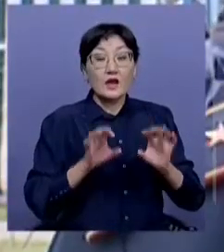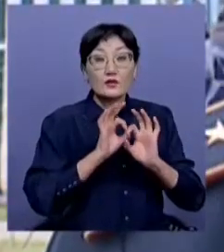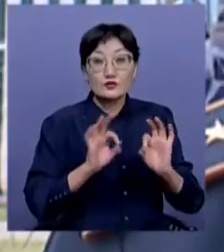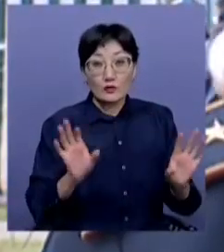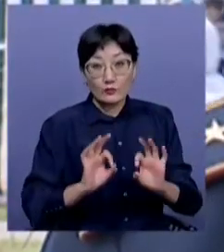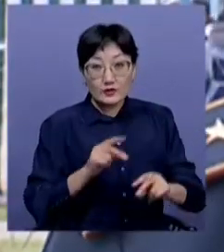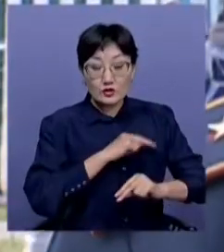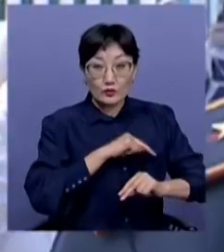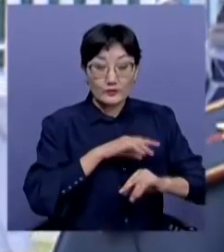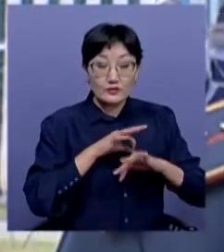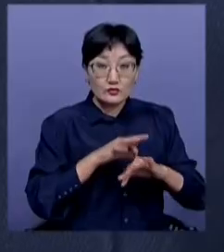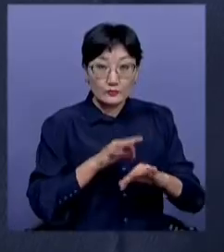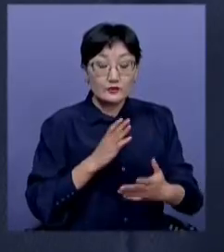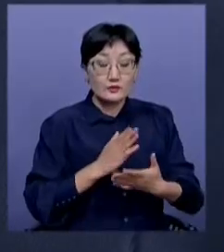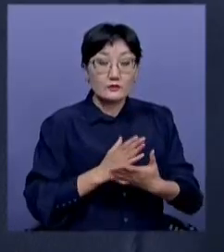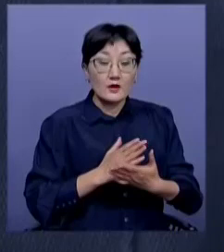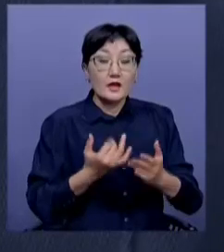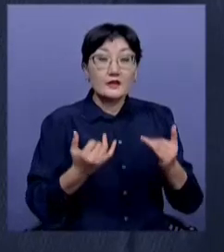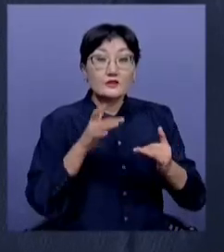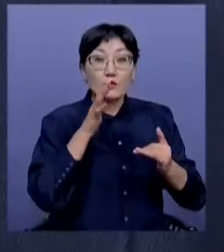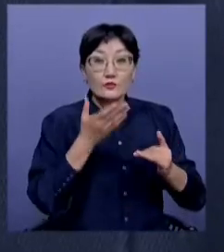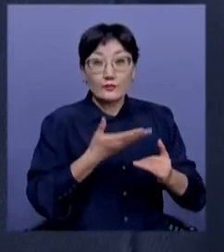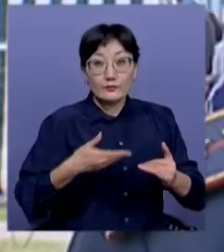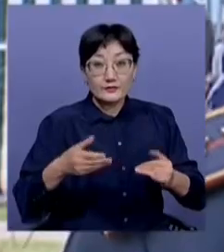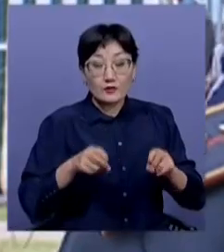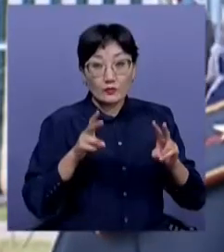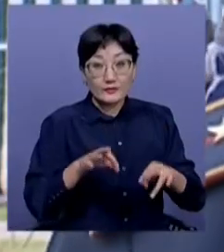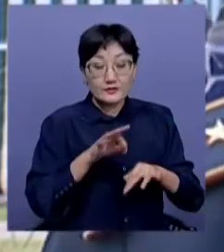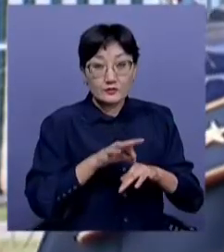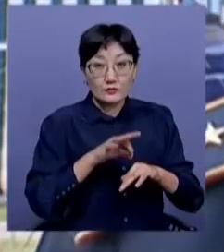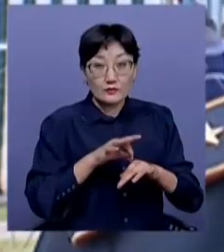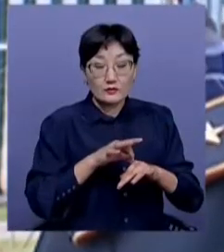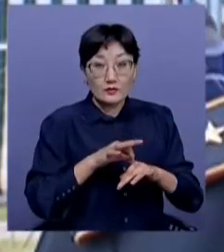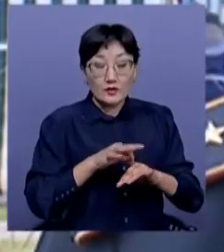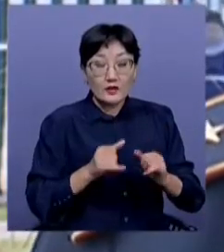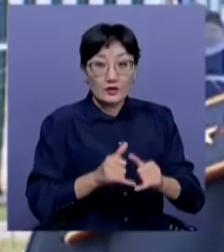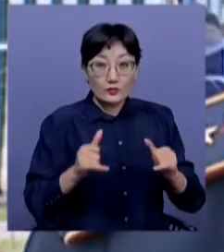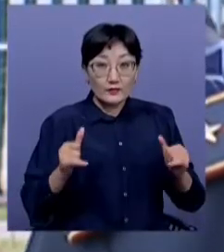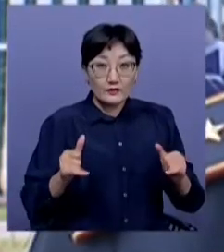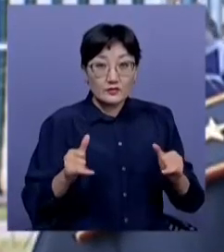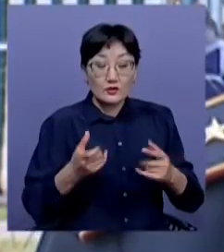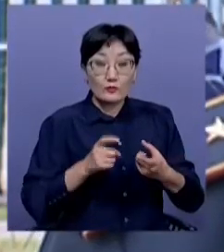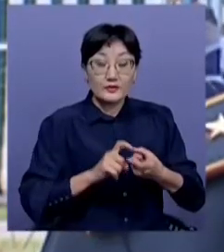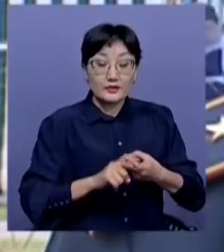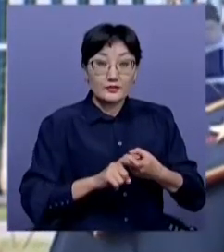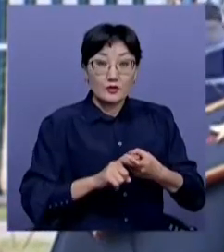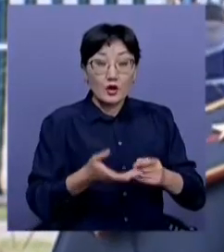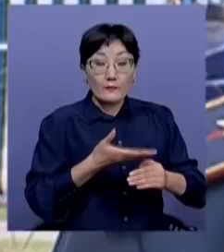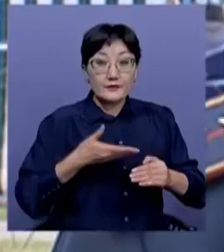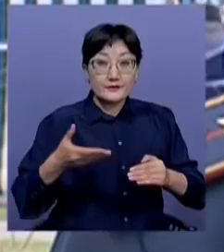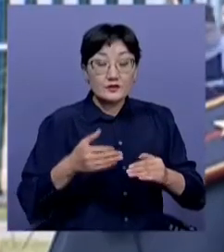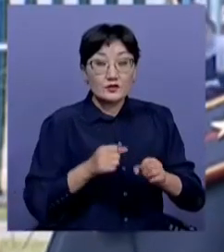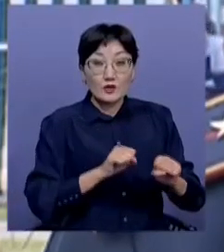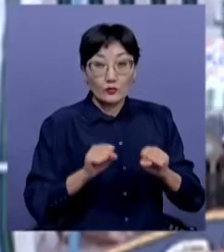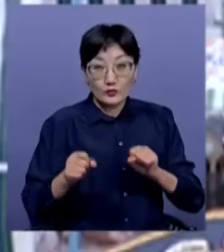профилактикалық түсіндірме жұмыстарын жүргізіп отырмыз. Қазіргі таңда мына қауіпті індеттердің таралуына, өршуіне байланысты біз алдын